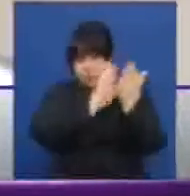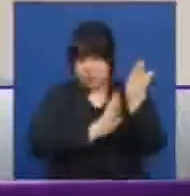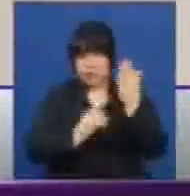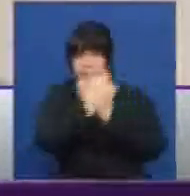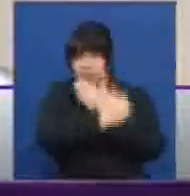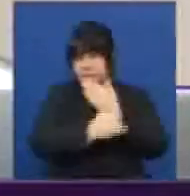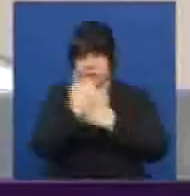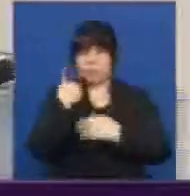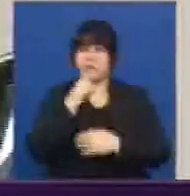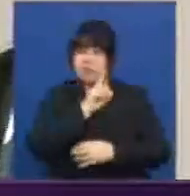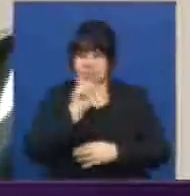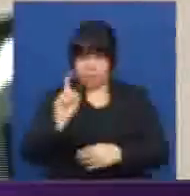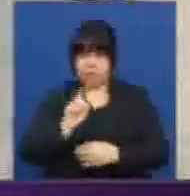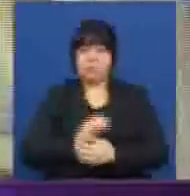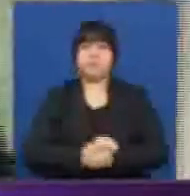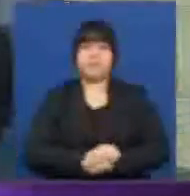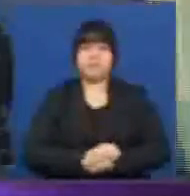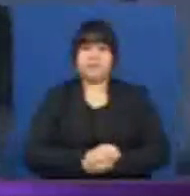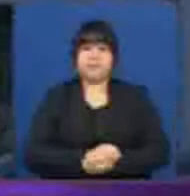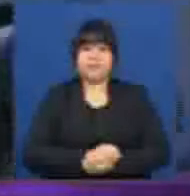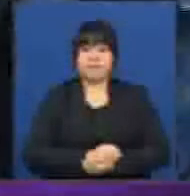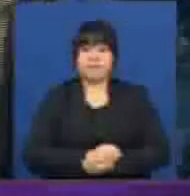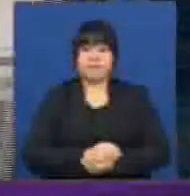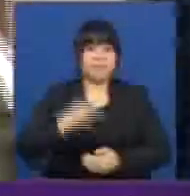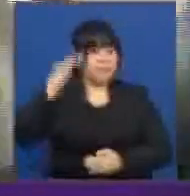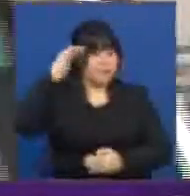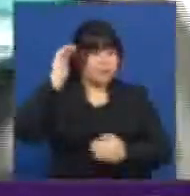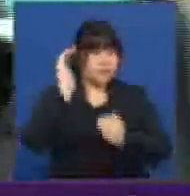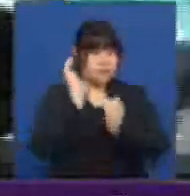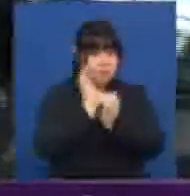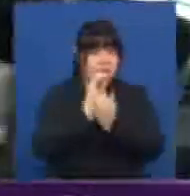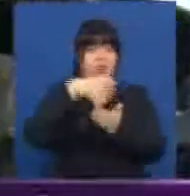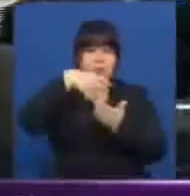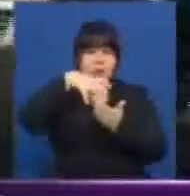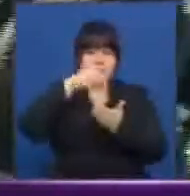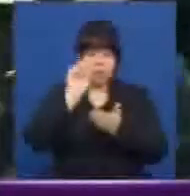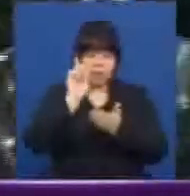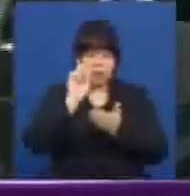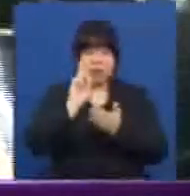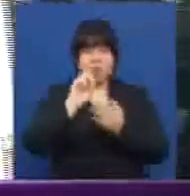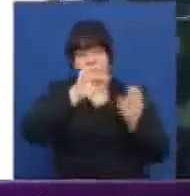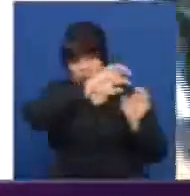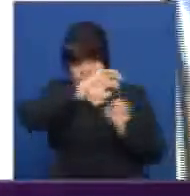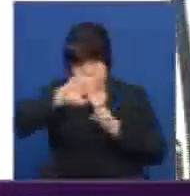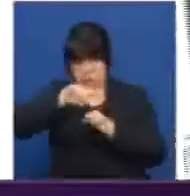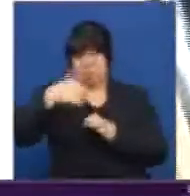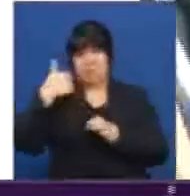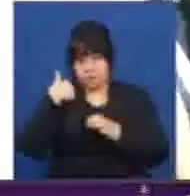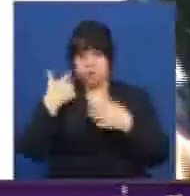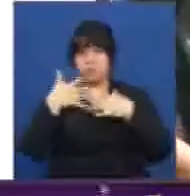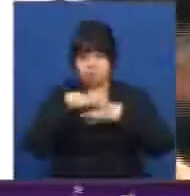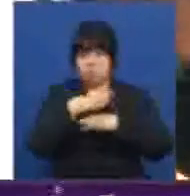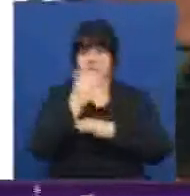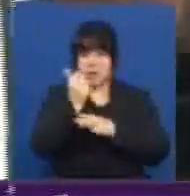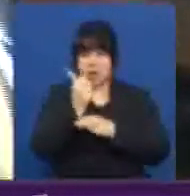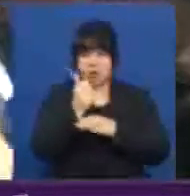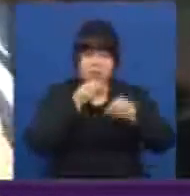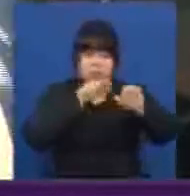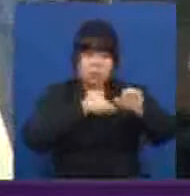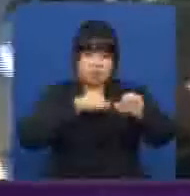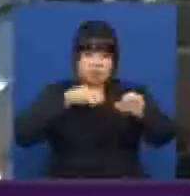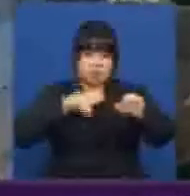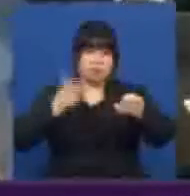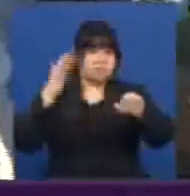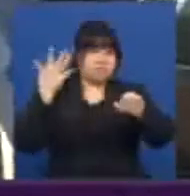ความเข้าใจพลตำรวจโทเรืองศักดิ์กล่าวว่าผู้ประกอบการรถตู้โดยสารสาธารณะให้ความร่วมมือไม่นำรถมาจอดที่